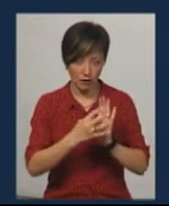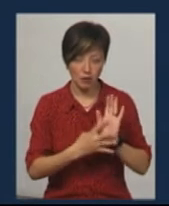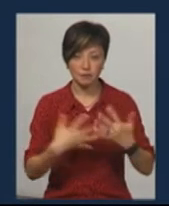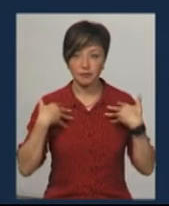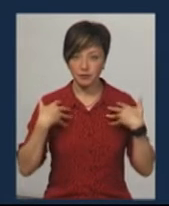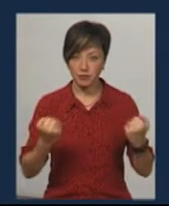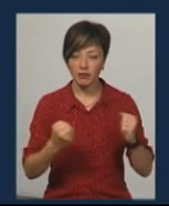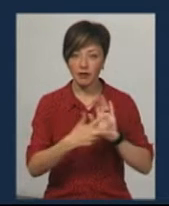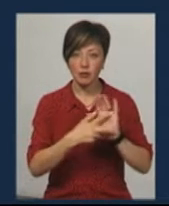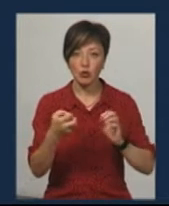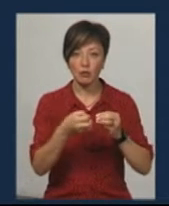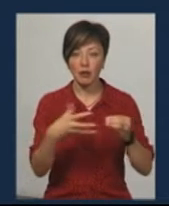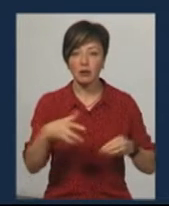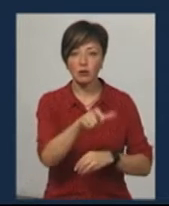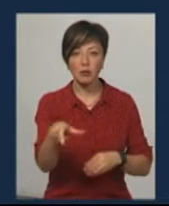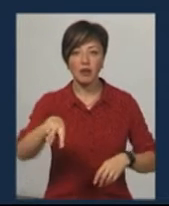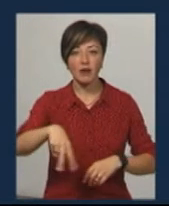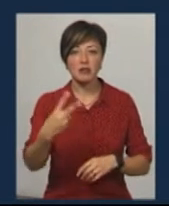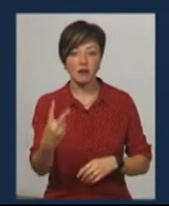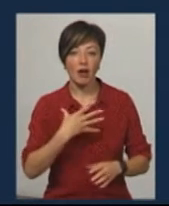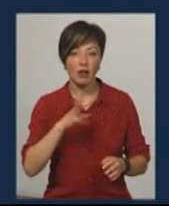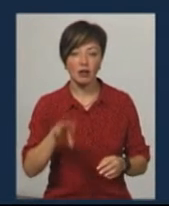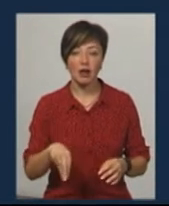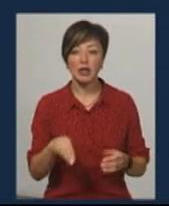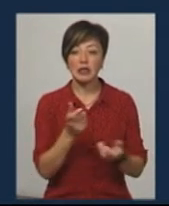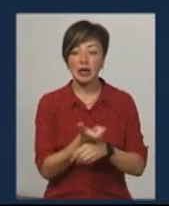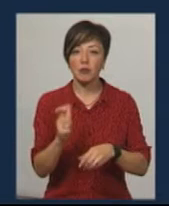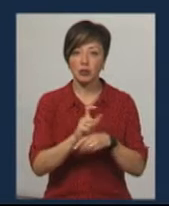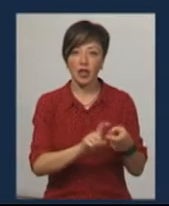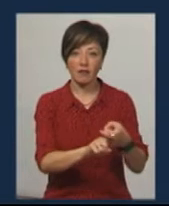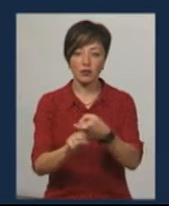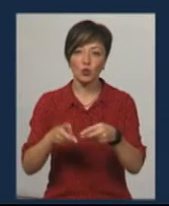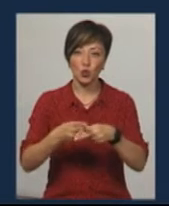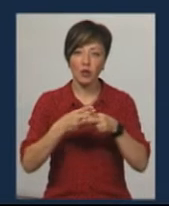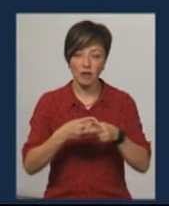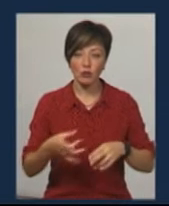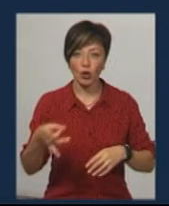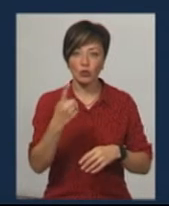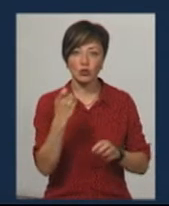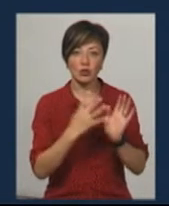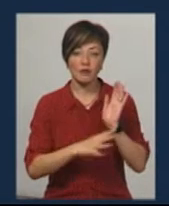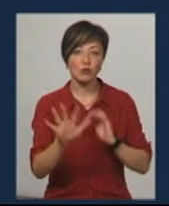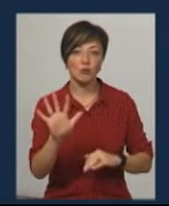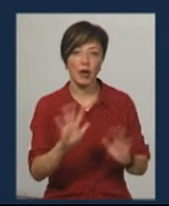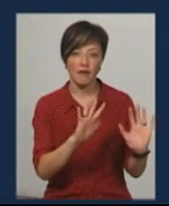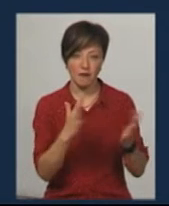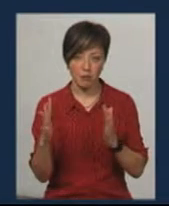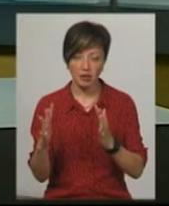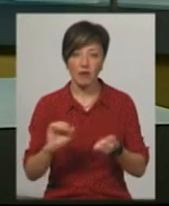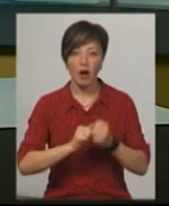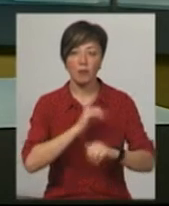Одужало 815 осіб, 22 летальних. Найбільше інфікованих у Дунаєвецькому районі – 195 випадків.